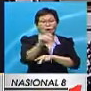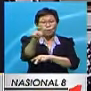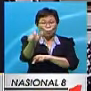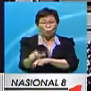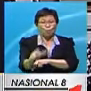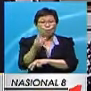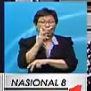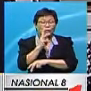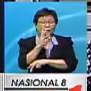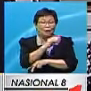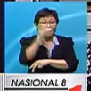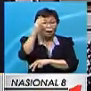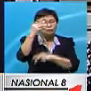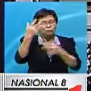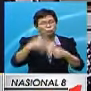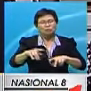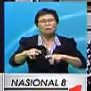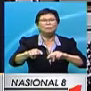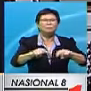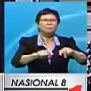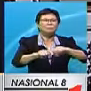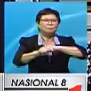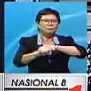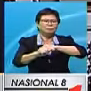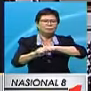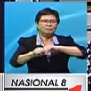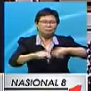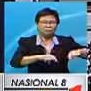dan lelaki ini telah pun diambil tindakan di bawah